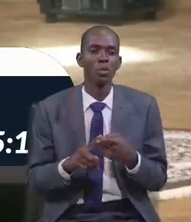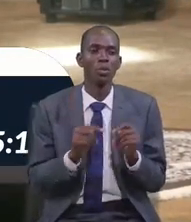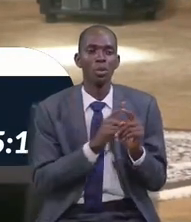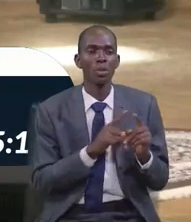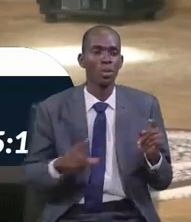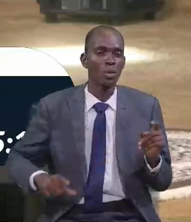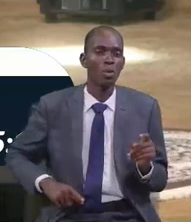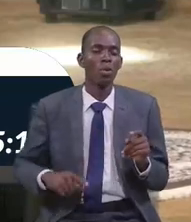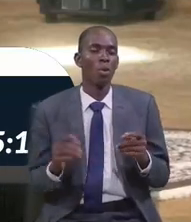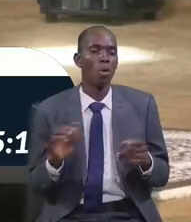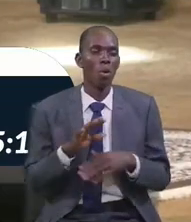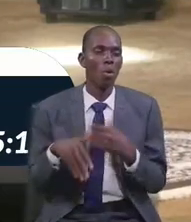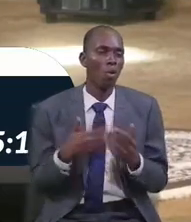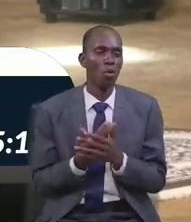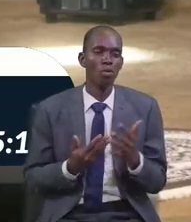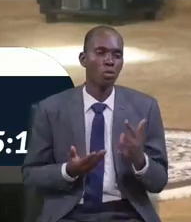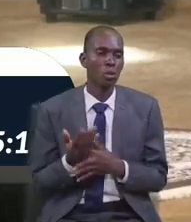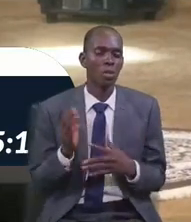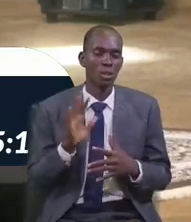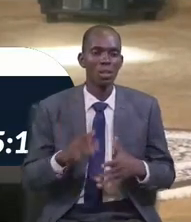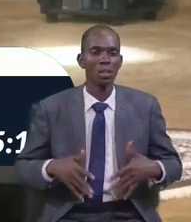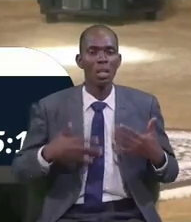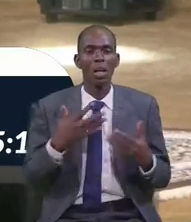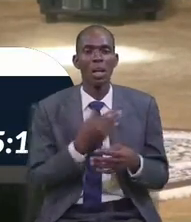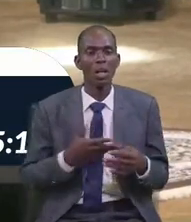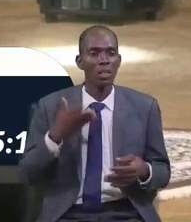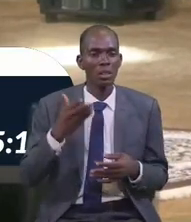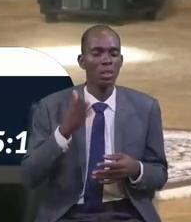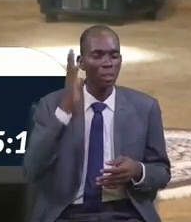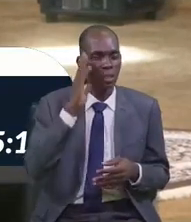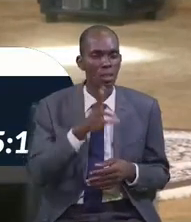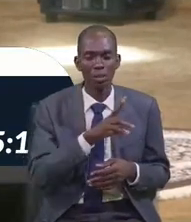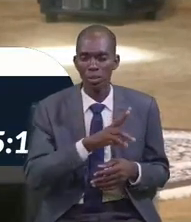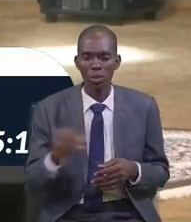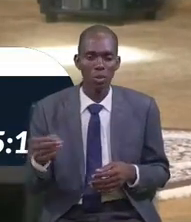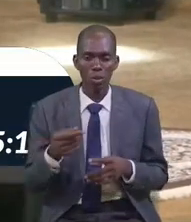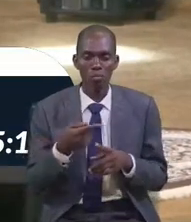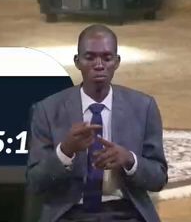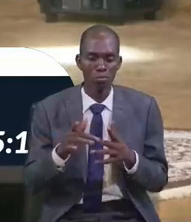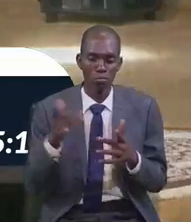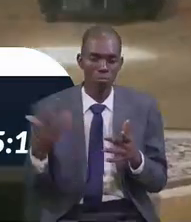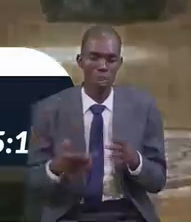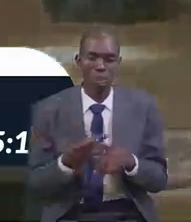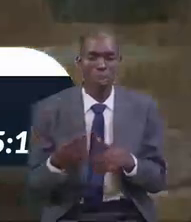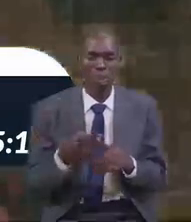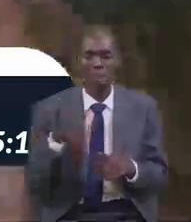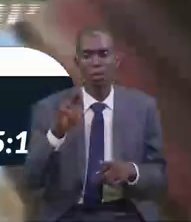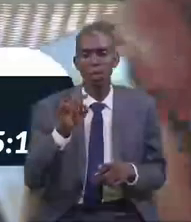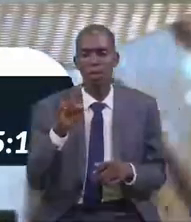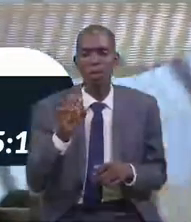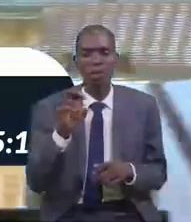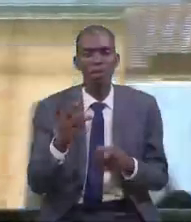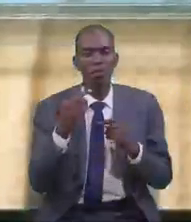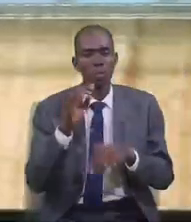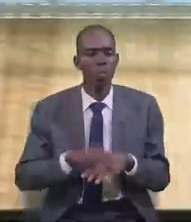de sa vie, et le rasoir ne passera point sur sa tête. C'est la